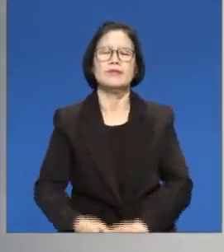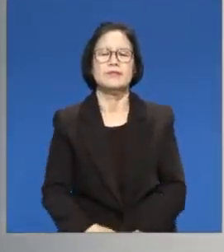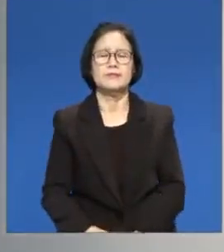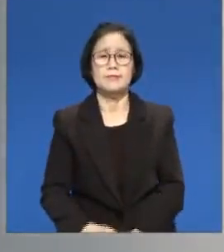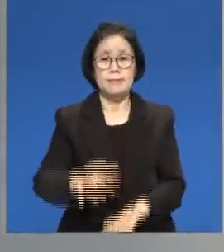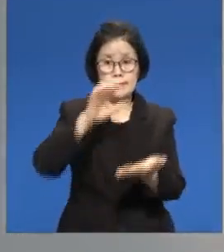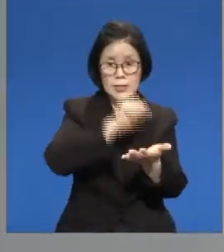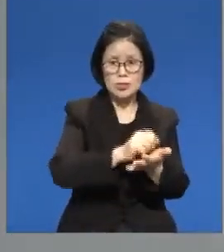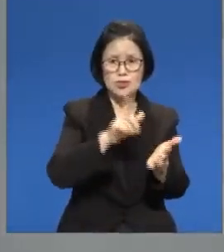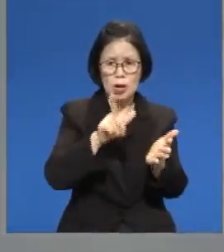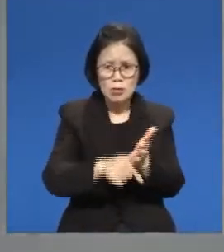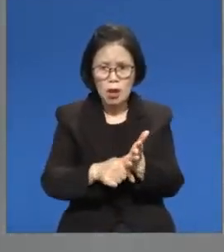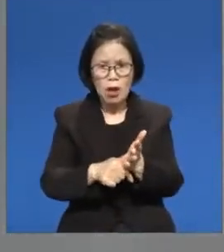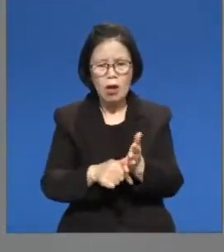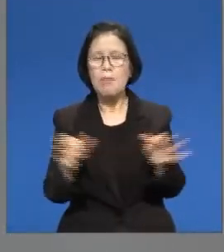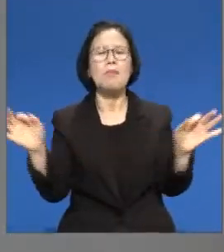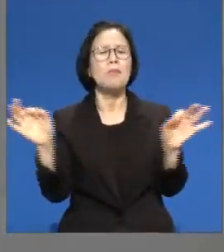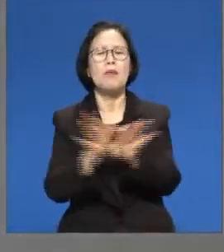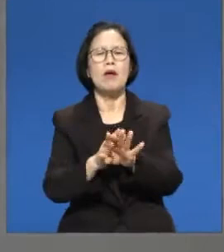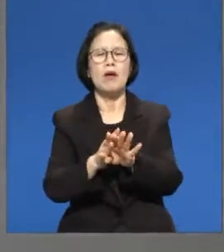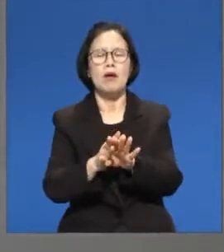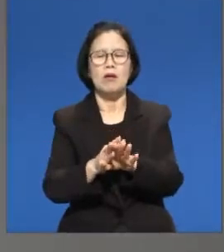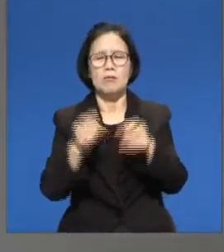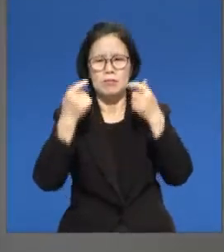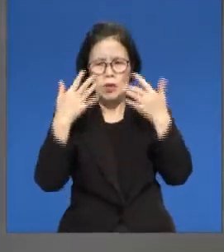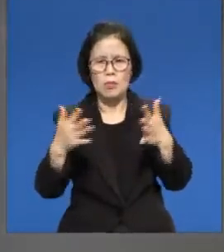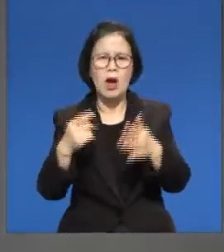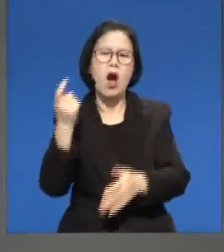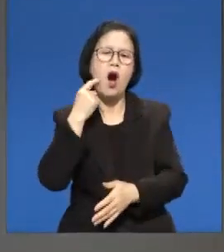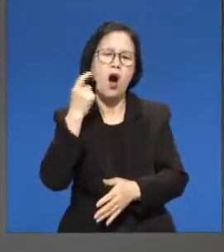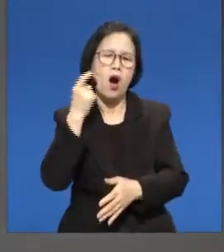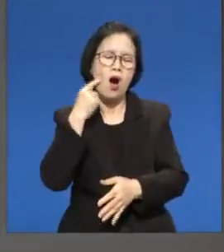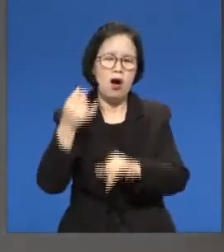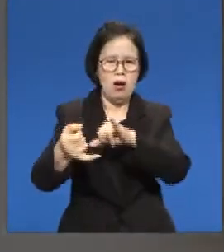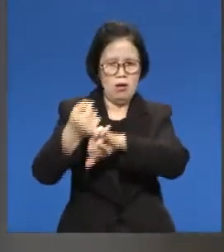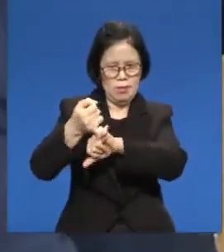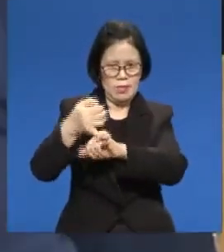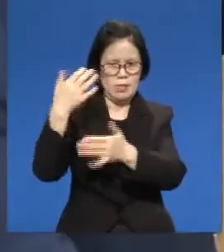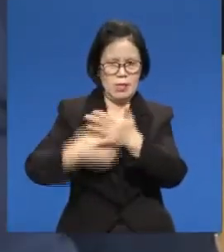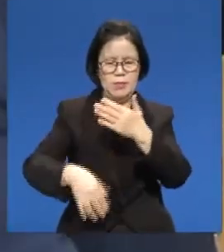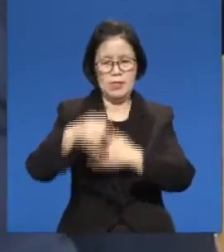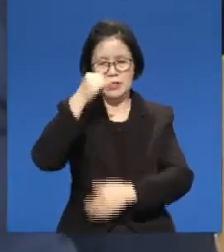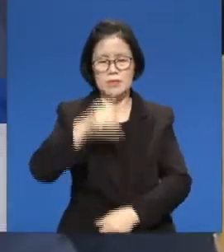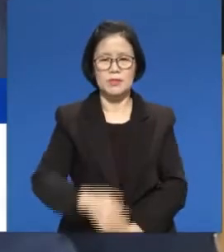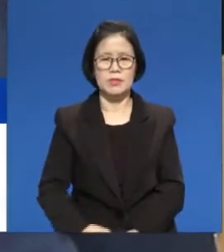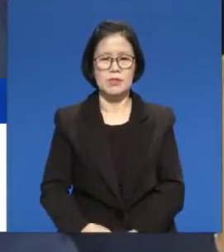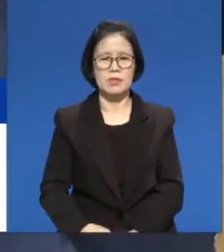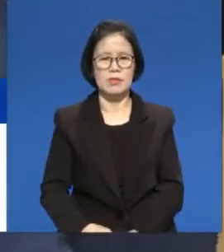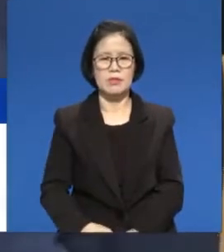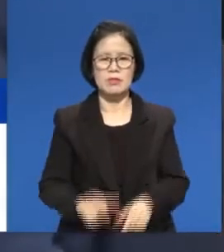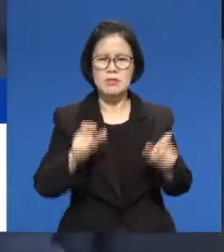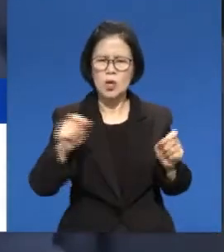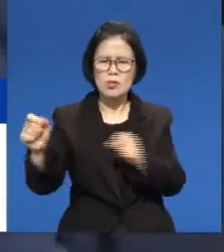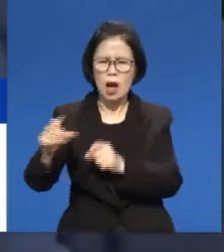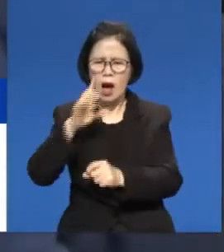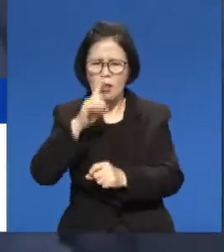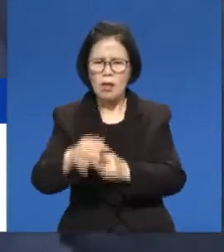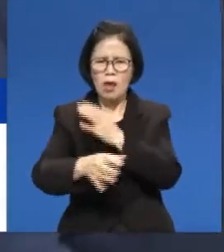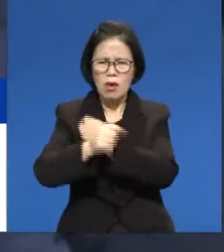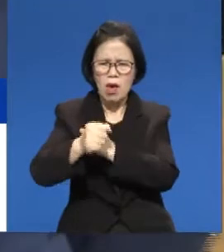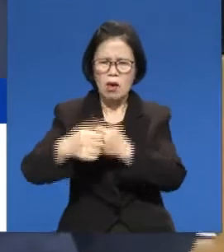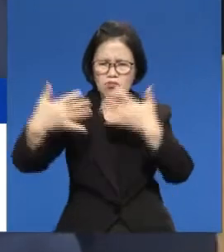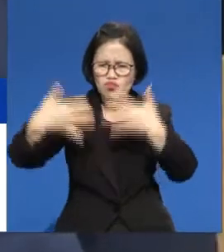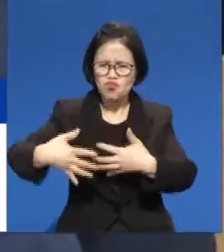인수할 때 절실함은 온데간데 없고 명백한 거진 약속만 남은 셈입니다 연장계약에 안된다거나 계약에 이제 뭐